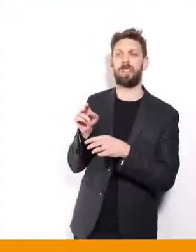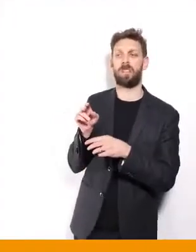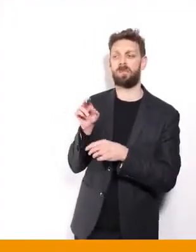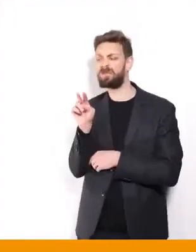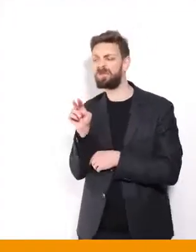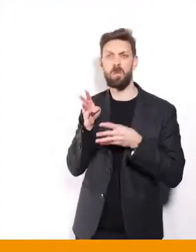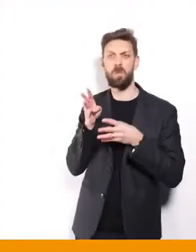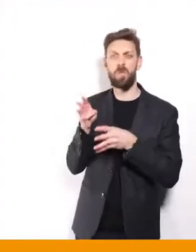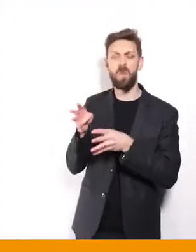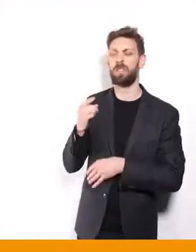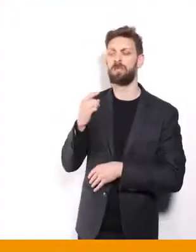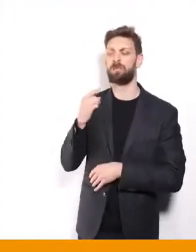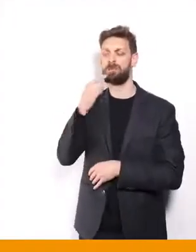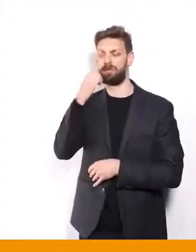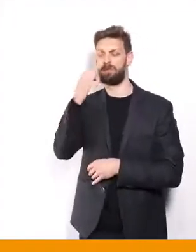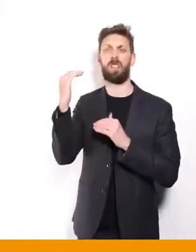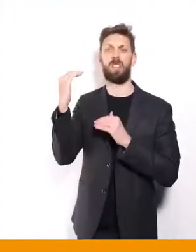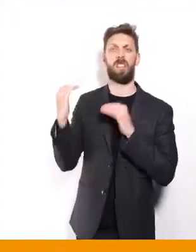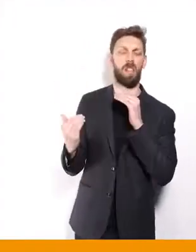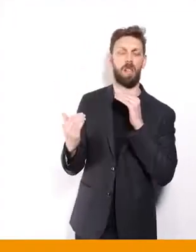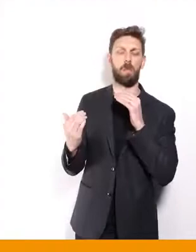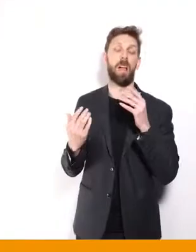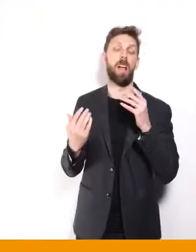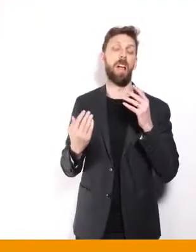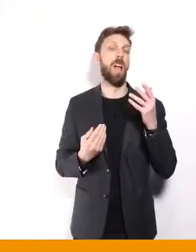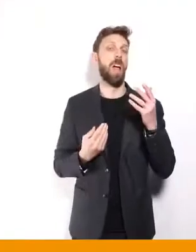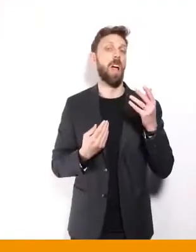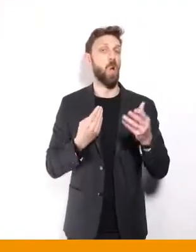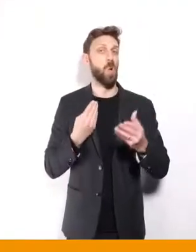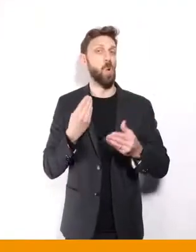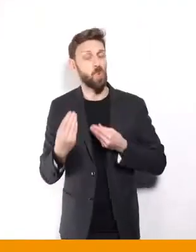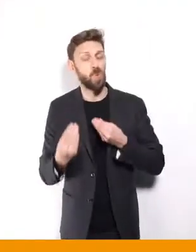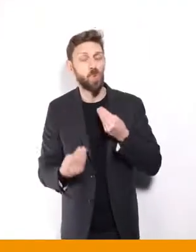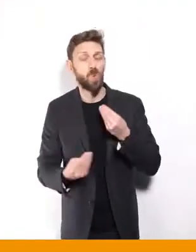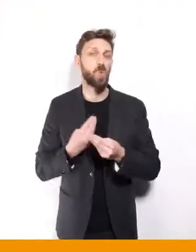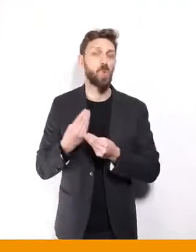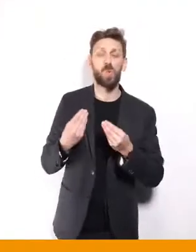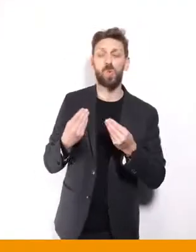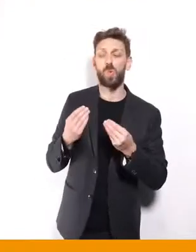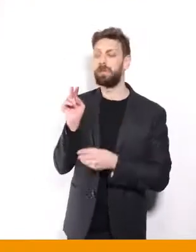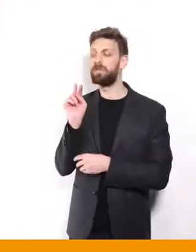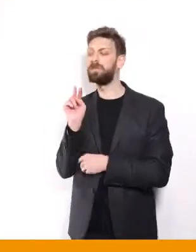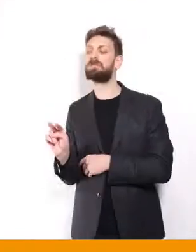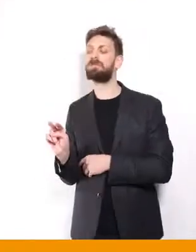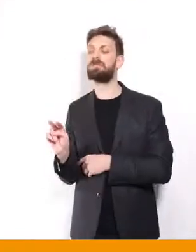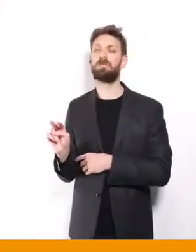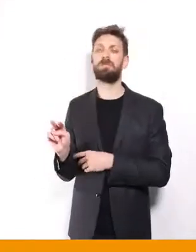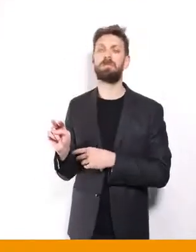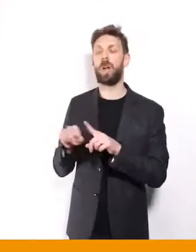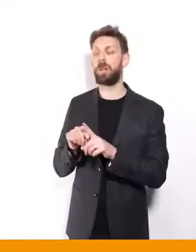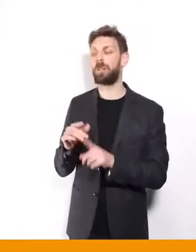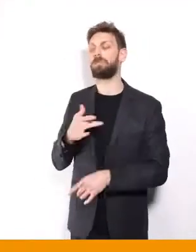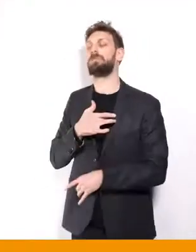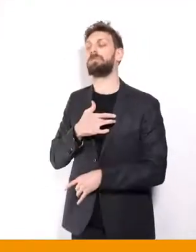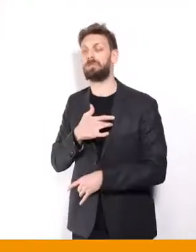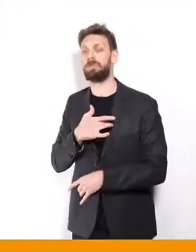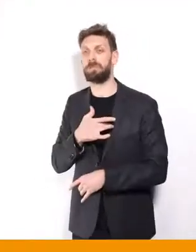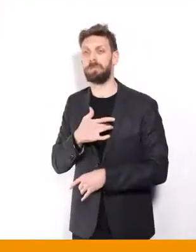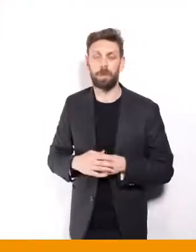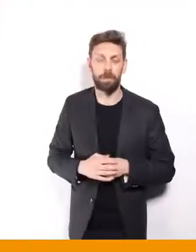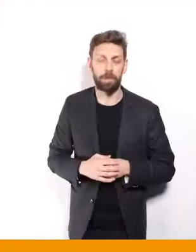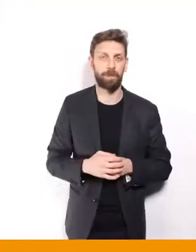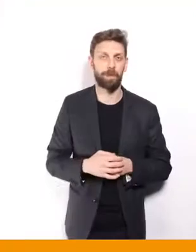mépris, mais au mieux parfois mal placé, un regard de compassion ou